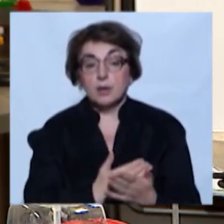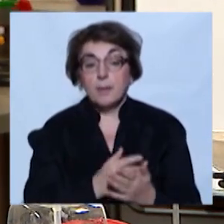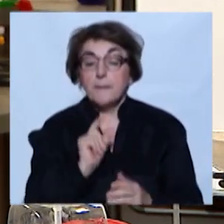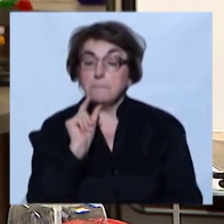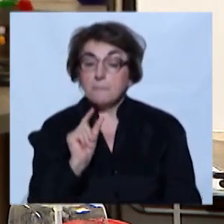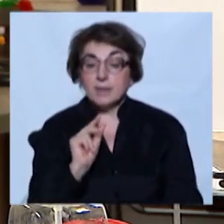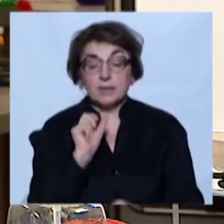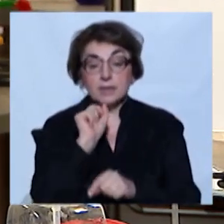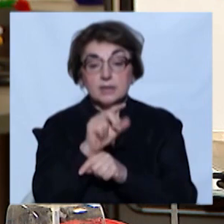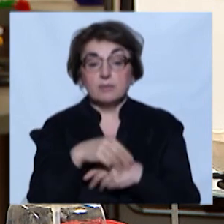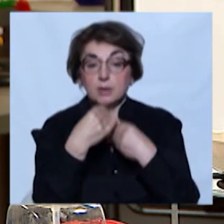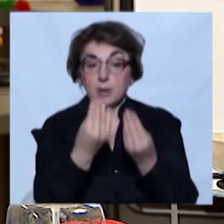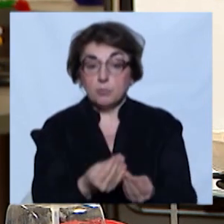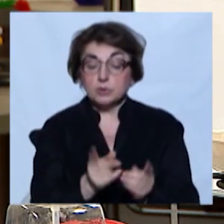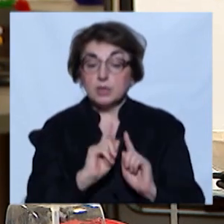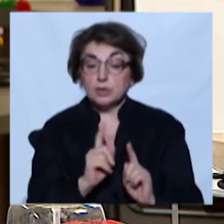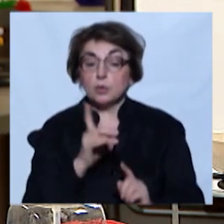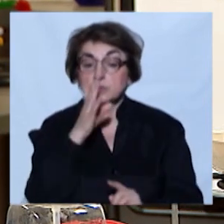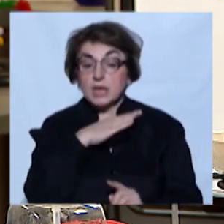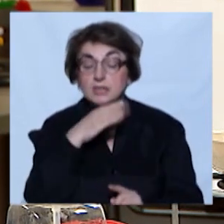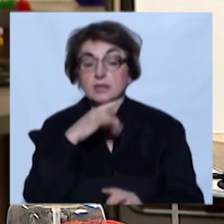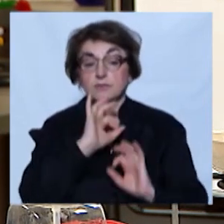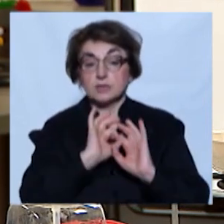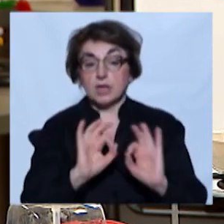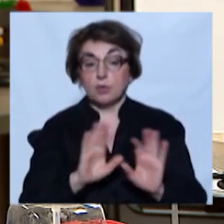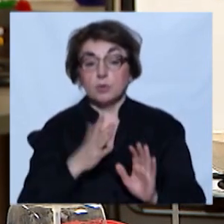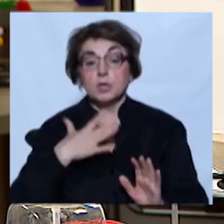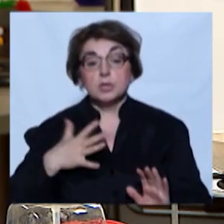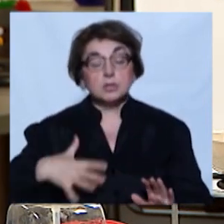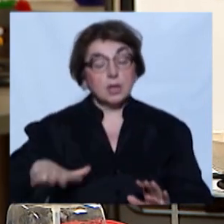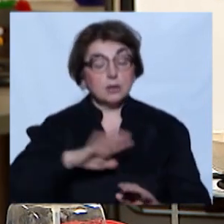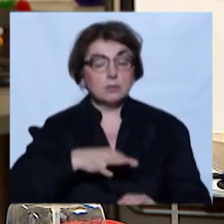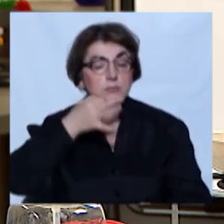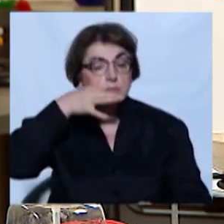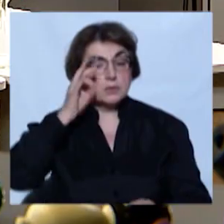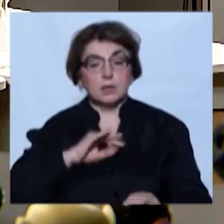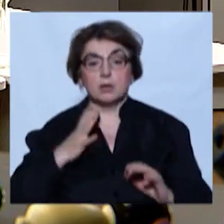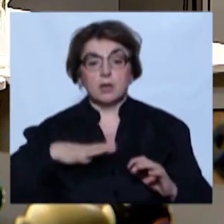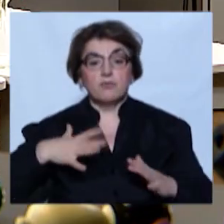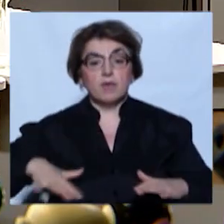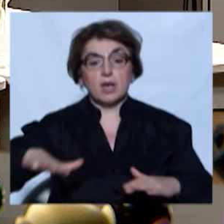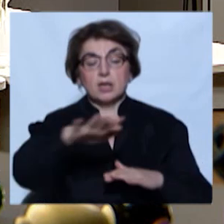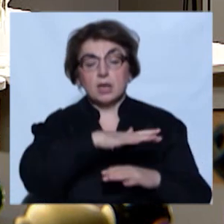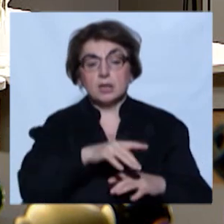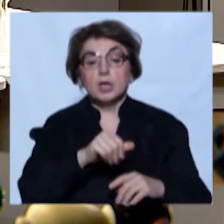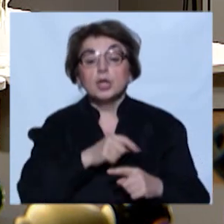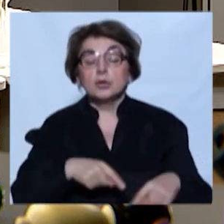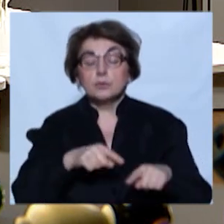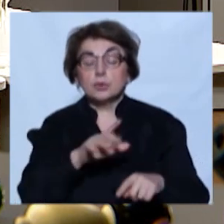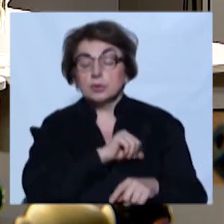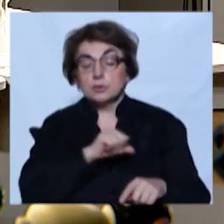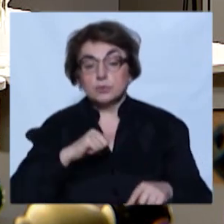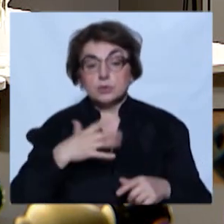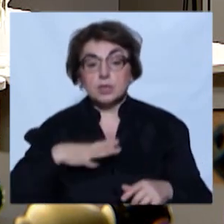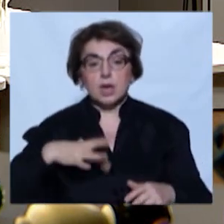პატარა დავალება დაგიტო. რადგან წყალზე ვსაუბრობთ, საქართველოს უნიკალური ქვეყანაა, მდიდარია მისი საოცარი